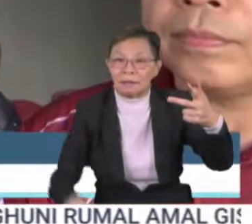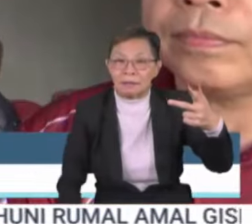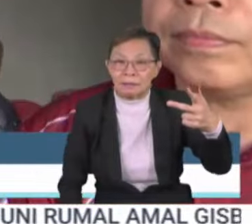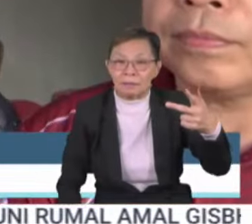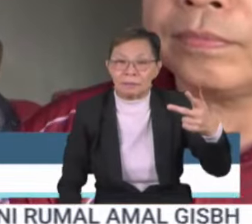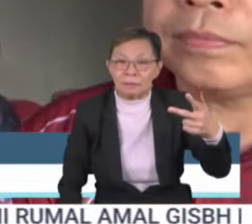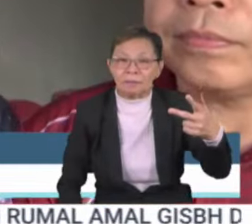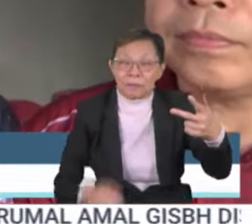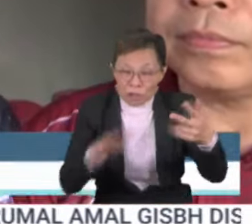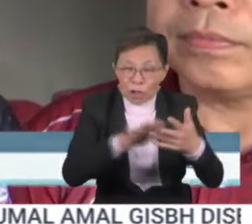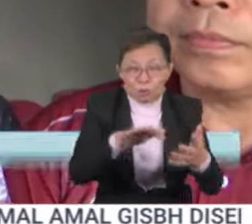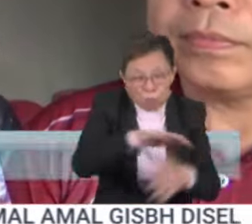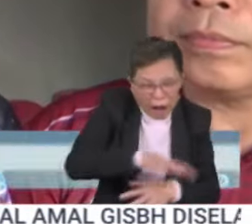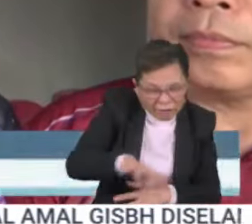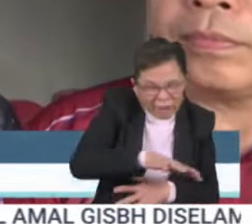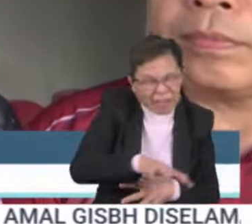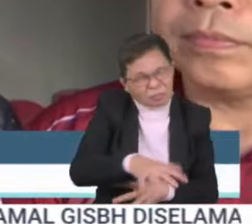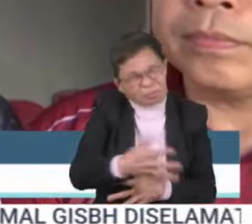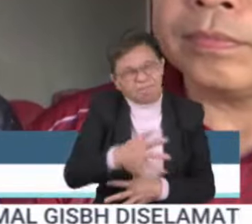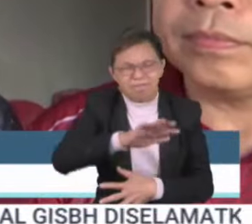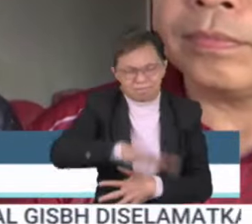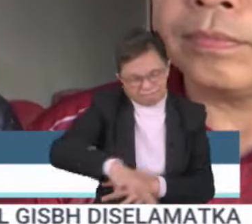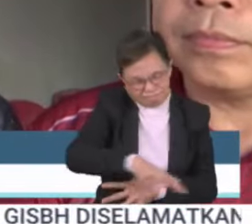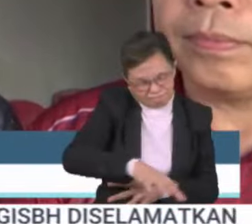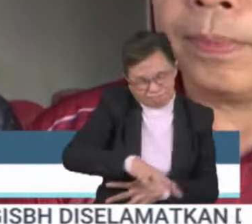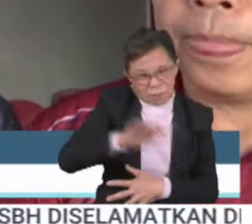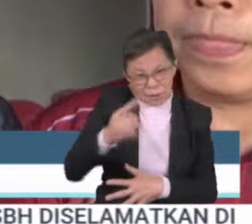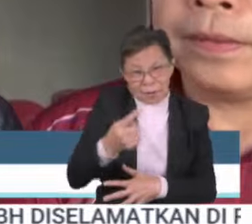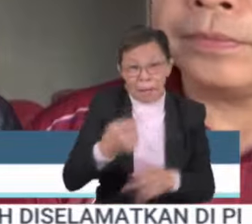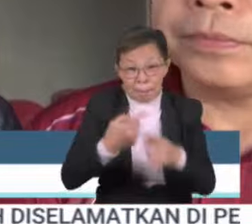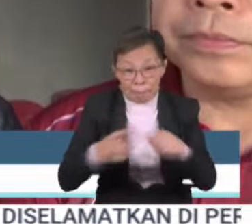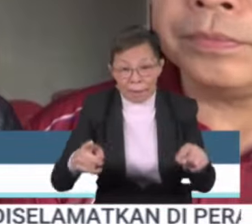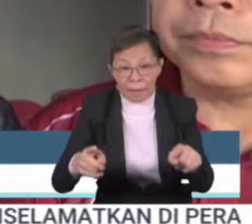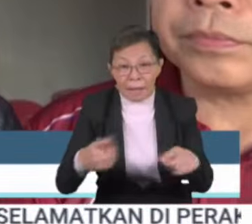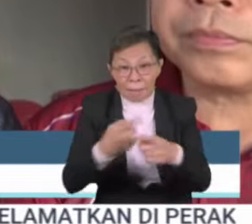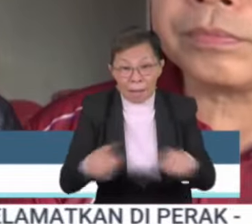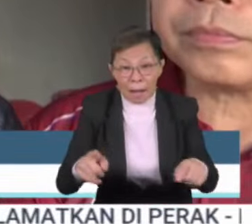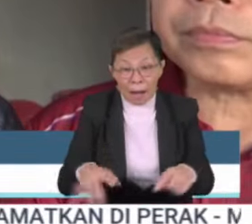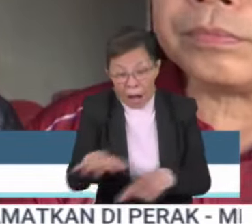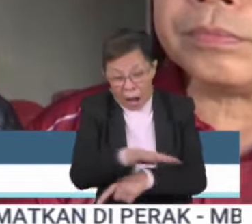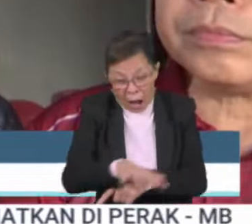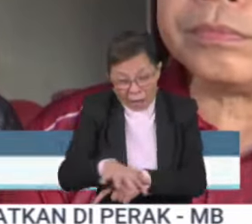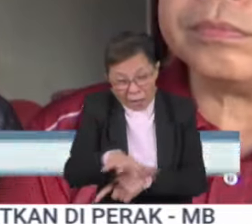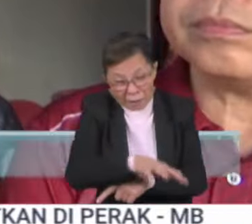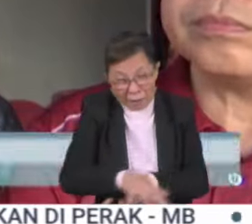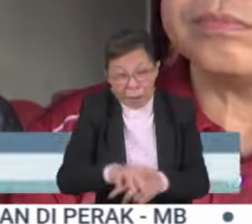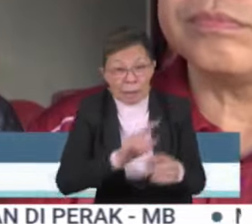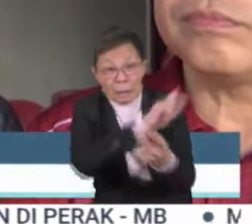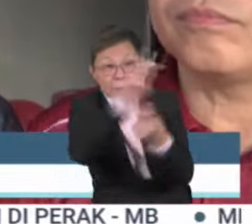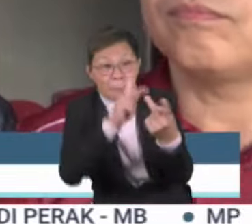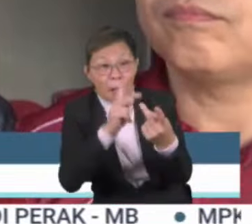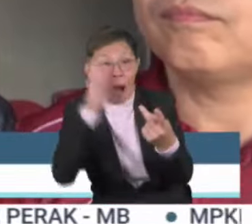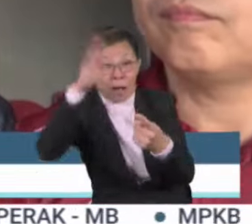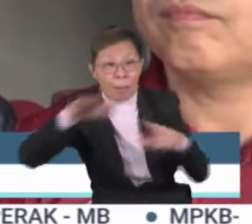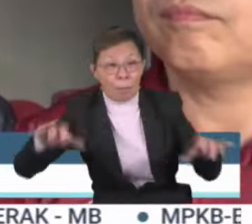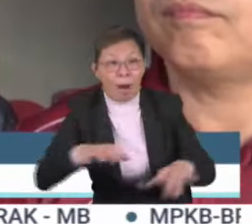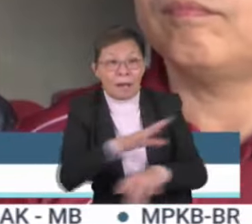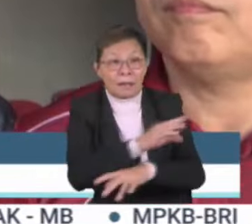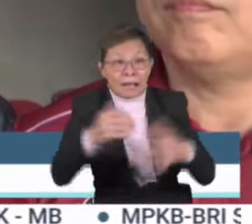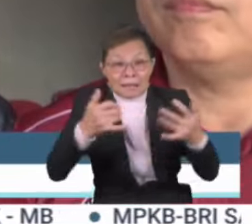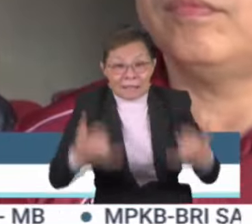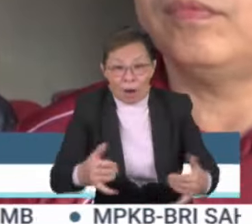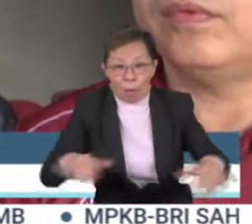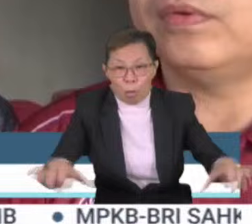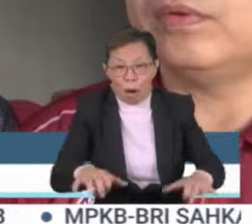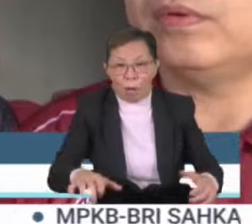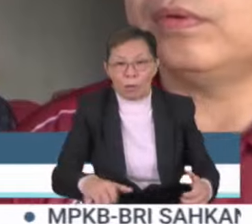Itu anggaran kasang sekaranglah. Tetapi apapun anggaran yang tepatnya ialah akan dibuat dan senang dibuat